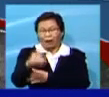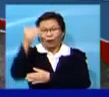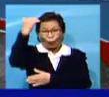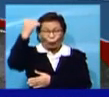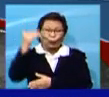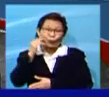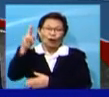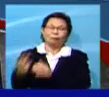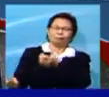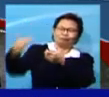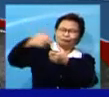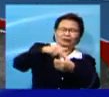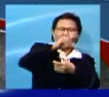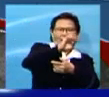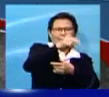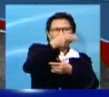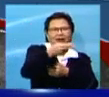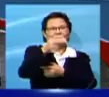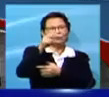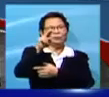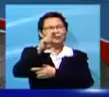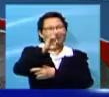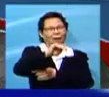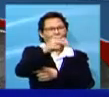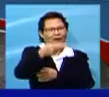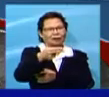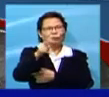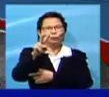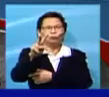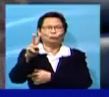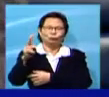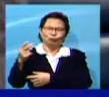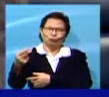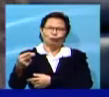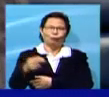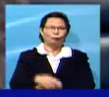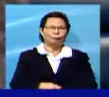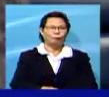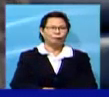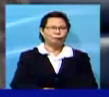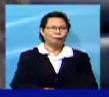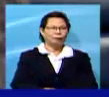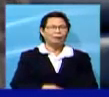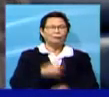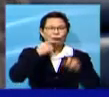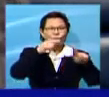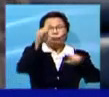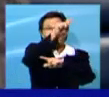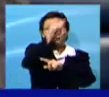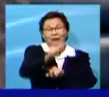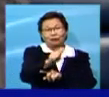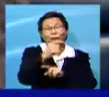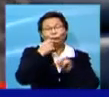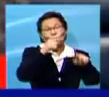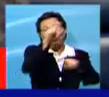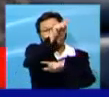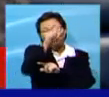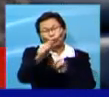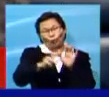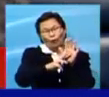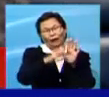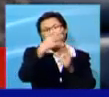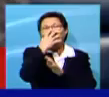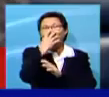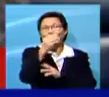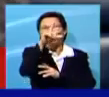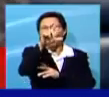sahaja yang terlibat dalam program tersebut. Beliau menjawab soalan tambahan Wakil Seremban